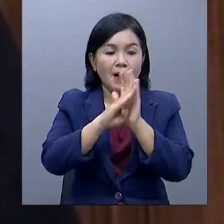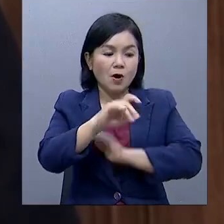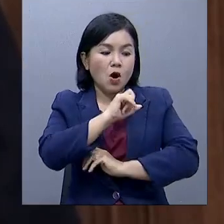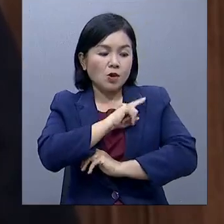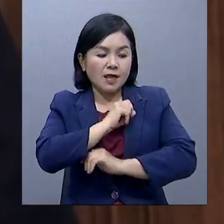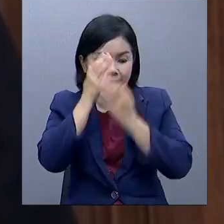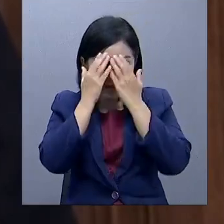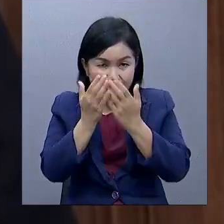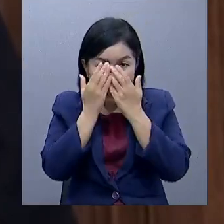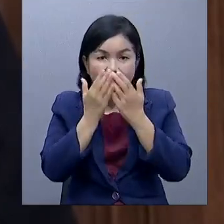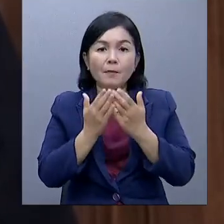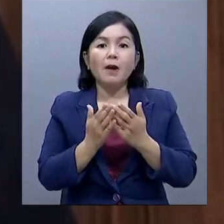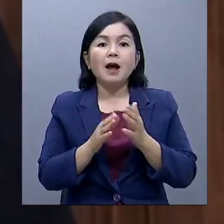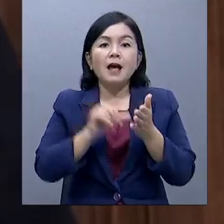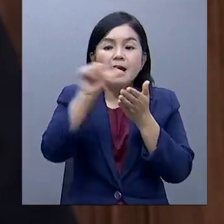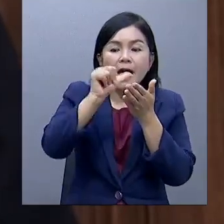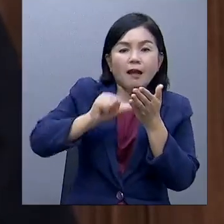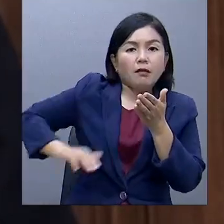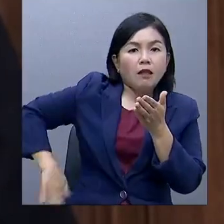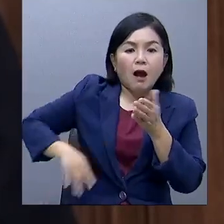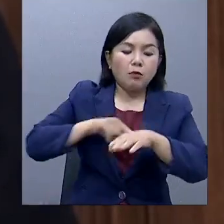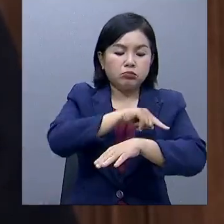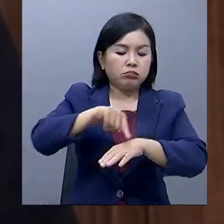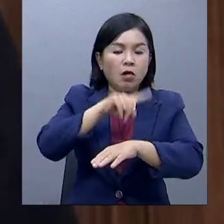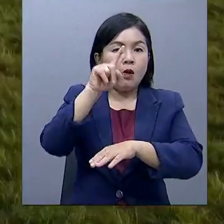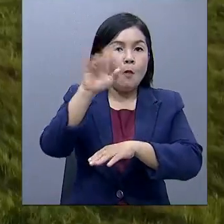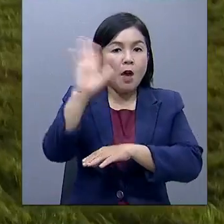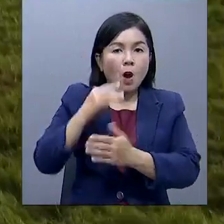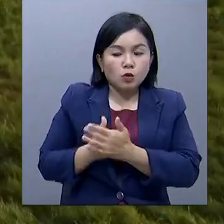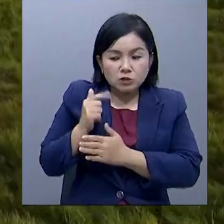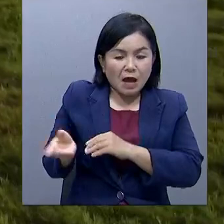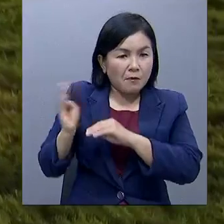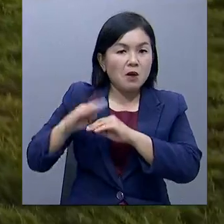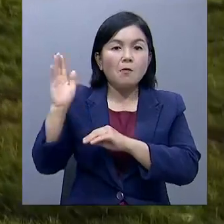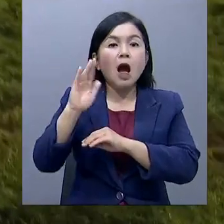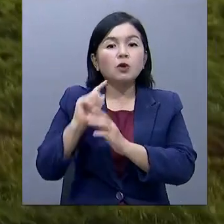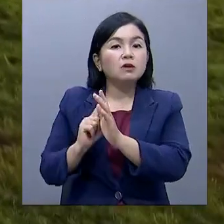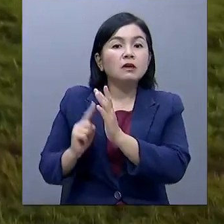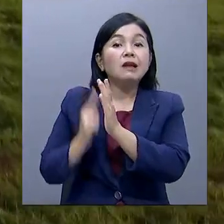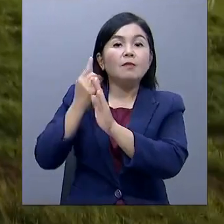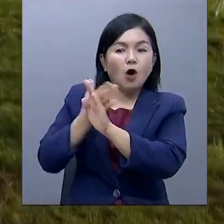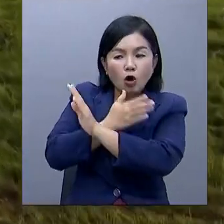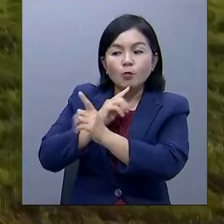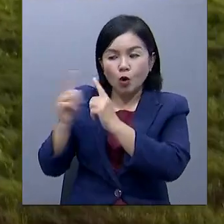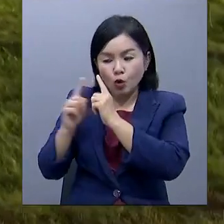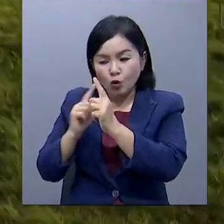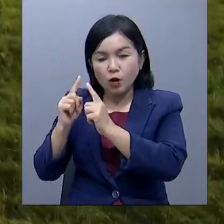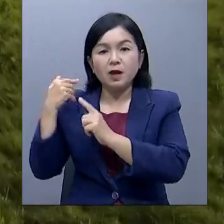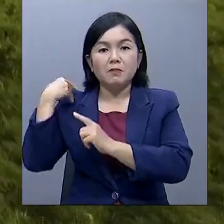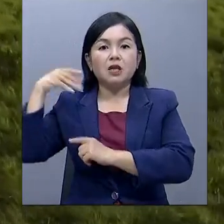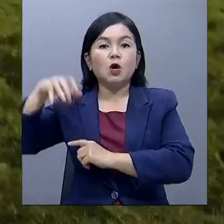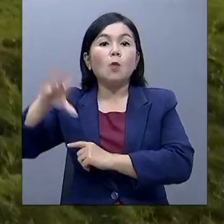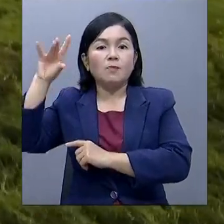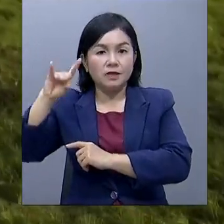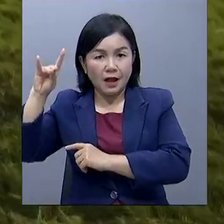านั่งแก้ไขที่หลังซึ่งมันจะทำให้เสียเวลาเพิ่มค่าใช้จ่าย และระหว่างวันที่2ถึง4กันยายนนี้ค่ะห